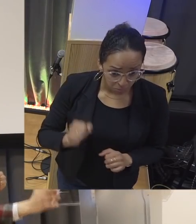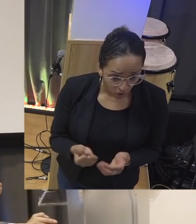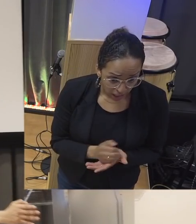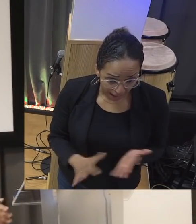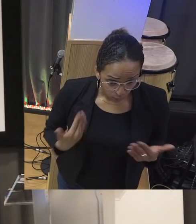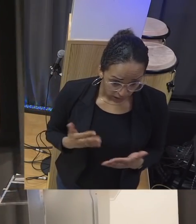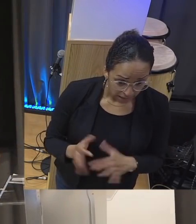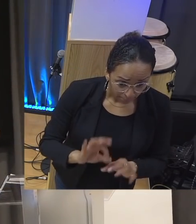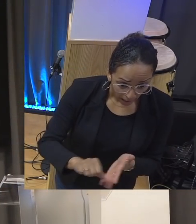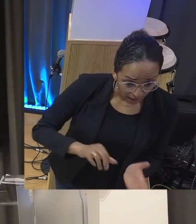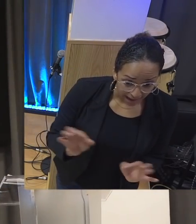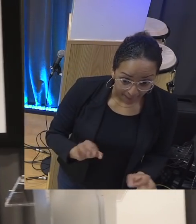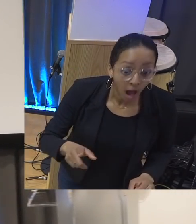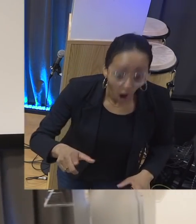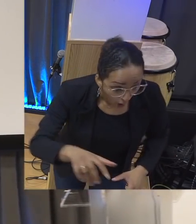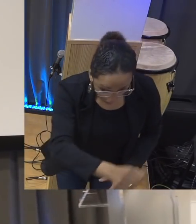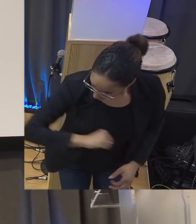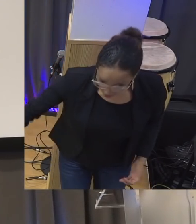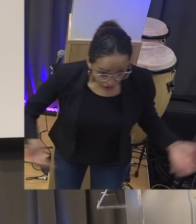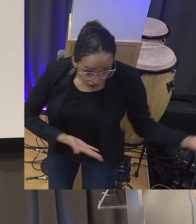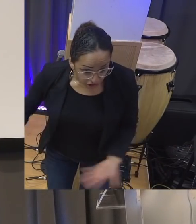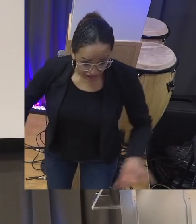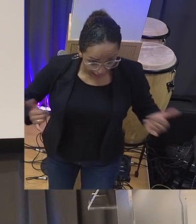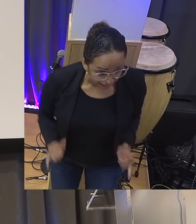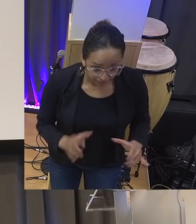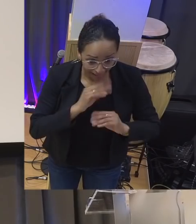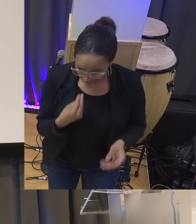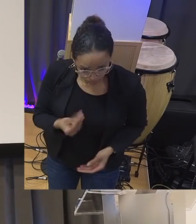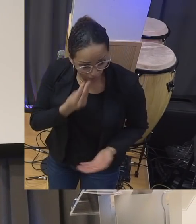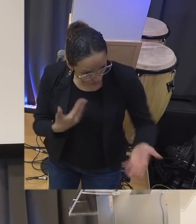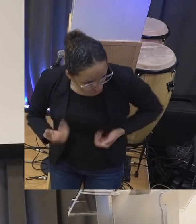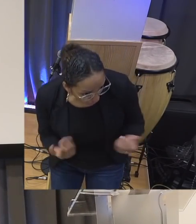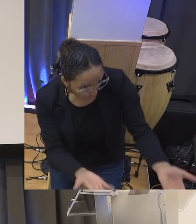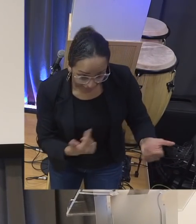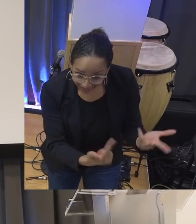tagine, le couscous. Et les Français, ils s'installent pendant toute l'après-midi.